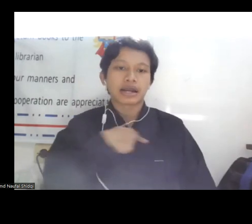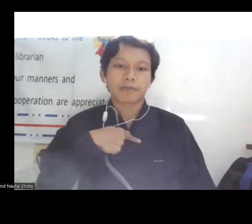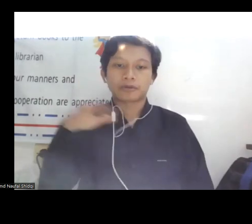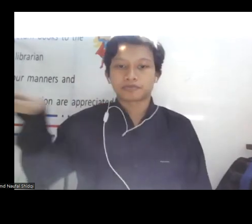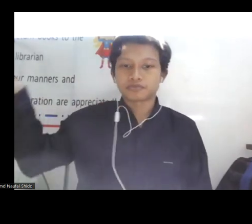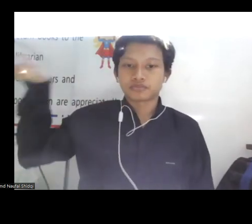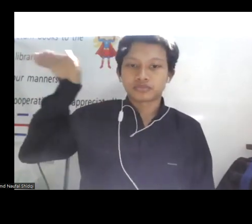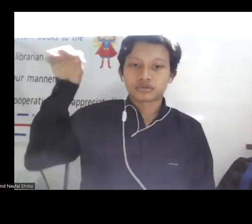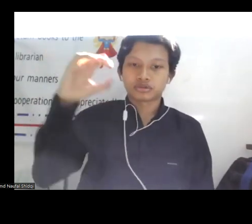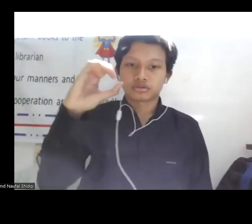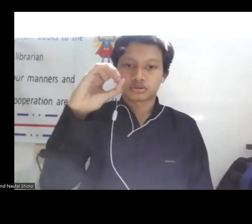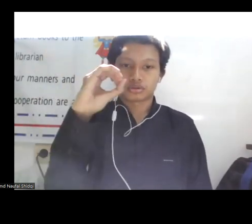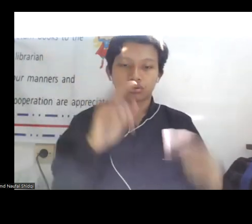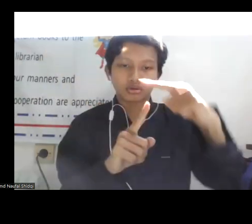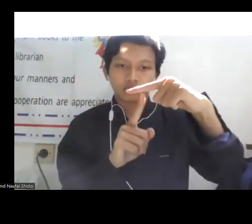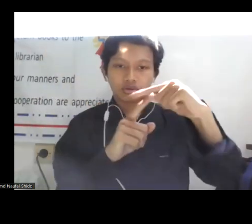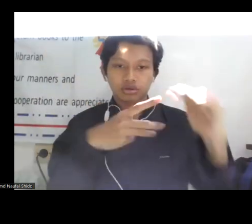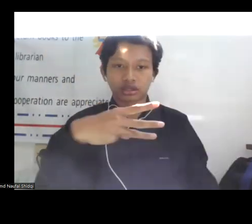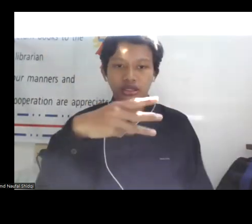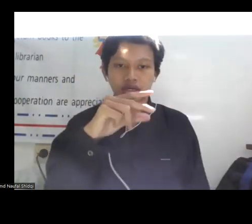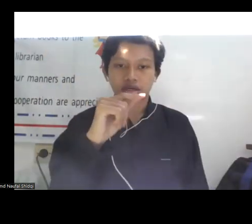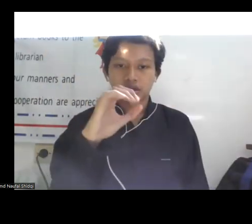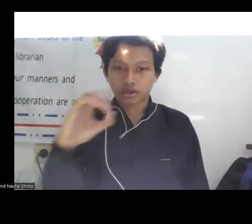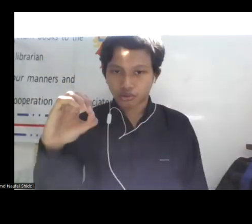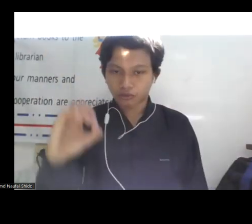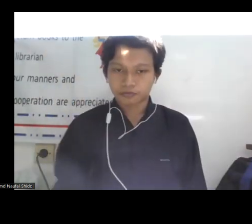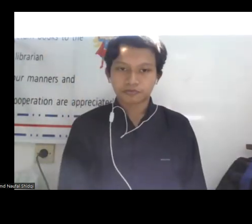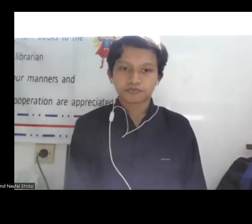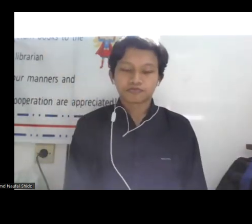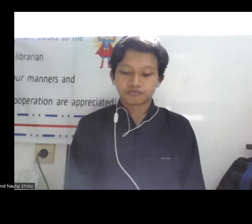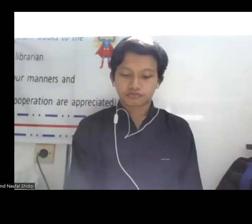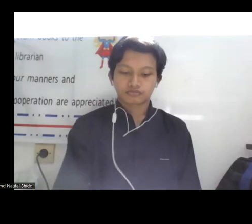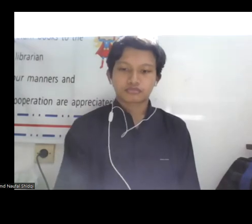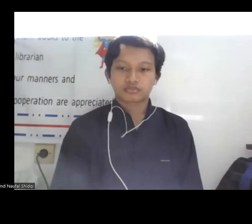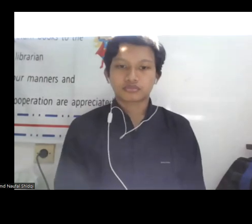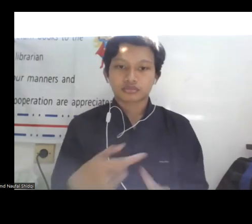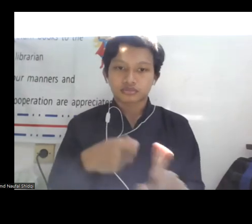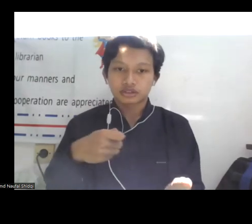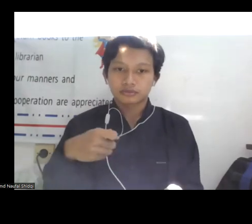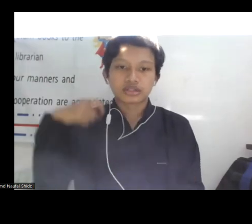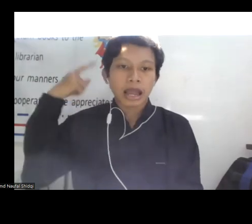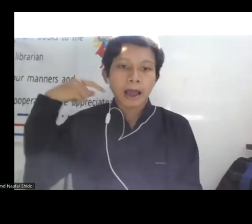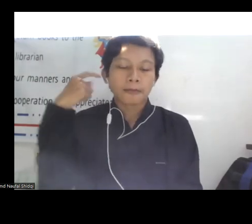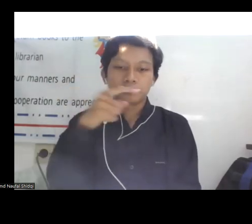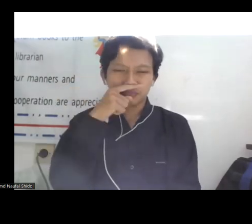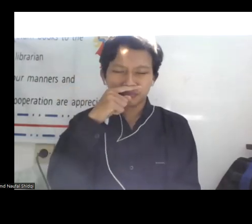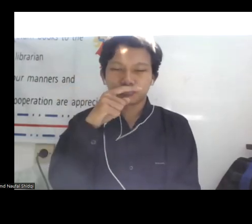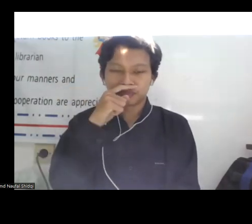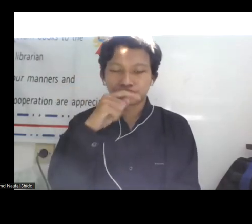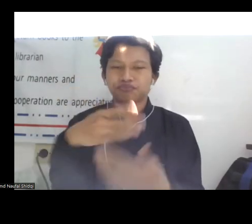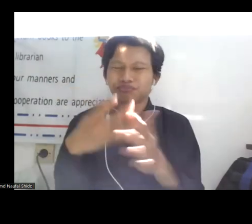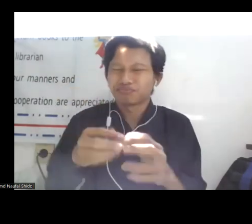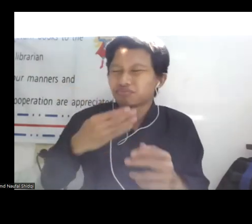Bapak Ibu dan saudara-saudara sekalian Kami mengucapkan terima kasih sekali